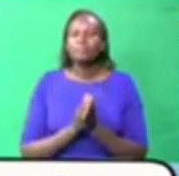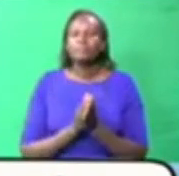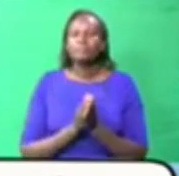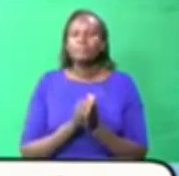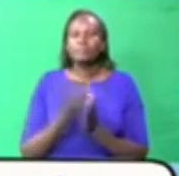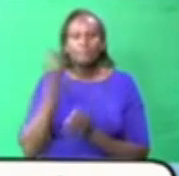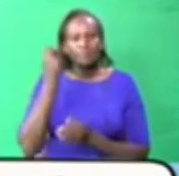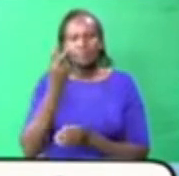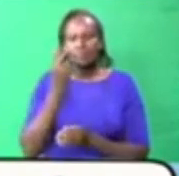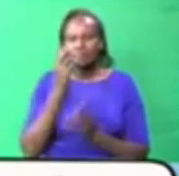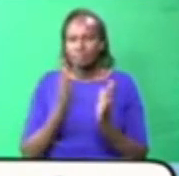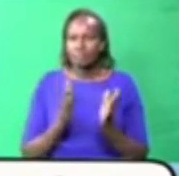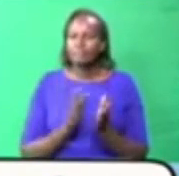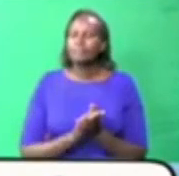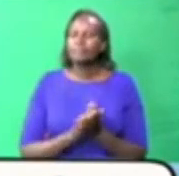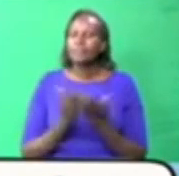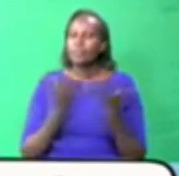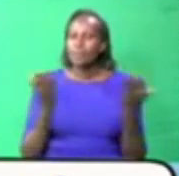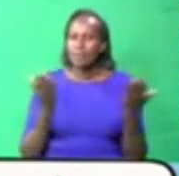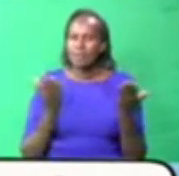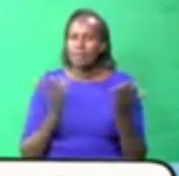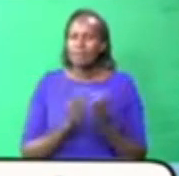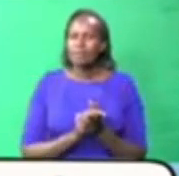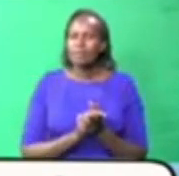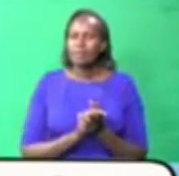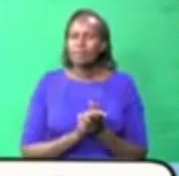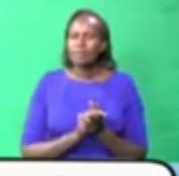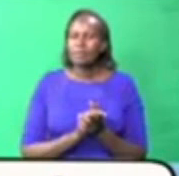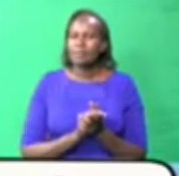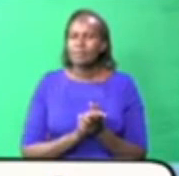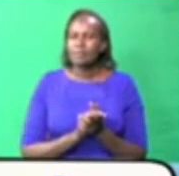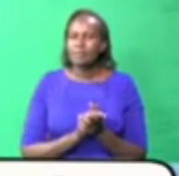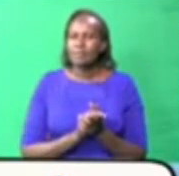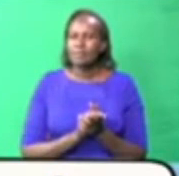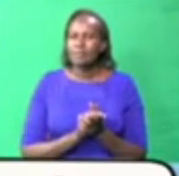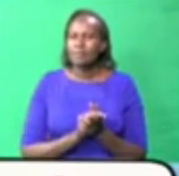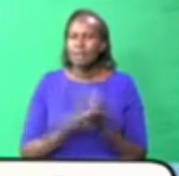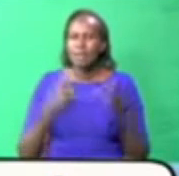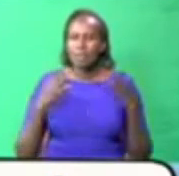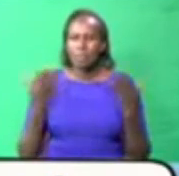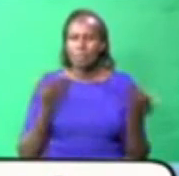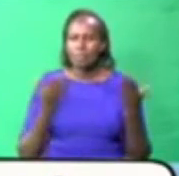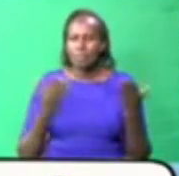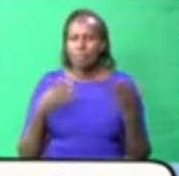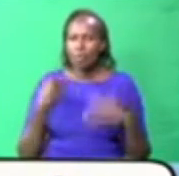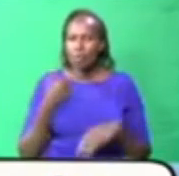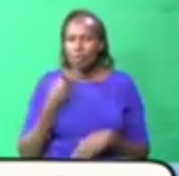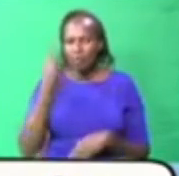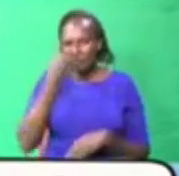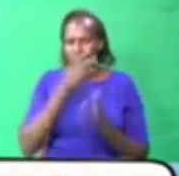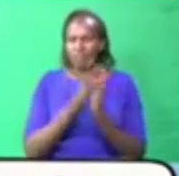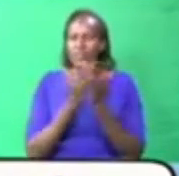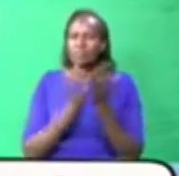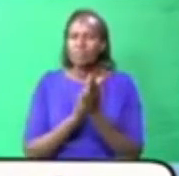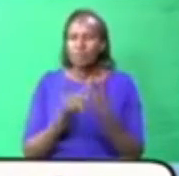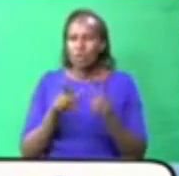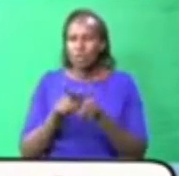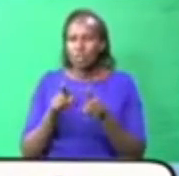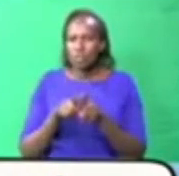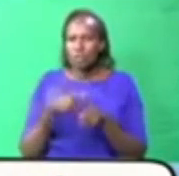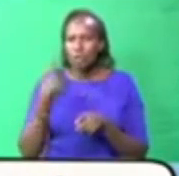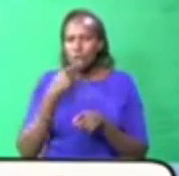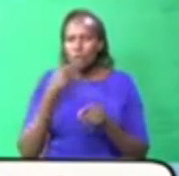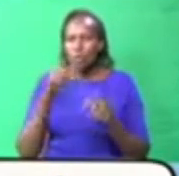mtazamaji kwenye MBCI Radio na MBCI TV. Wale wabote ambao wako kwenye Facebook, wale wabote ambao wako kwenye